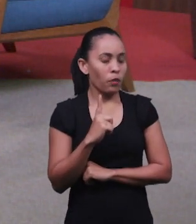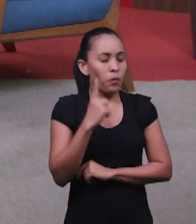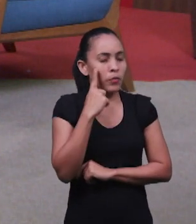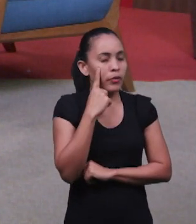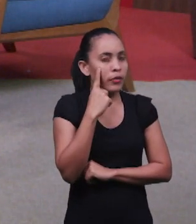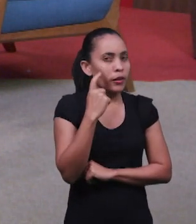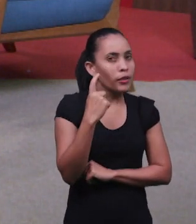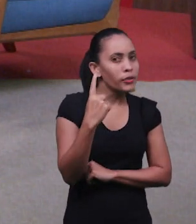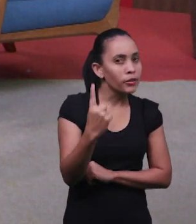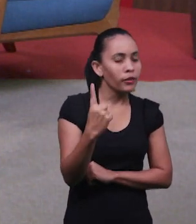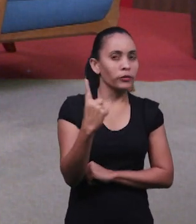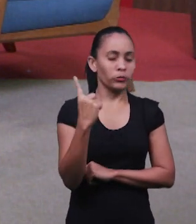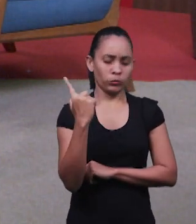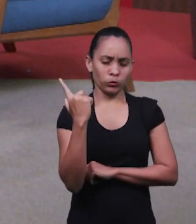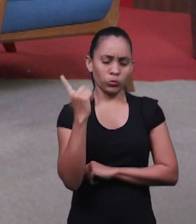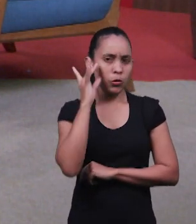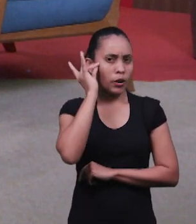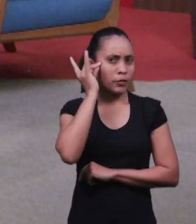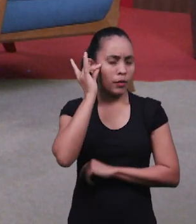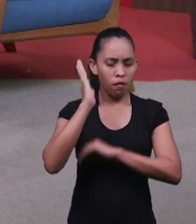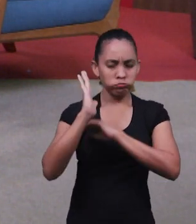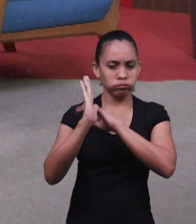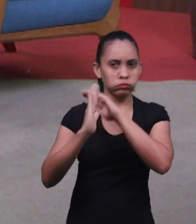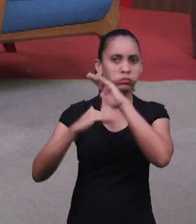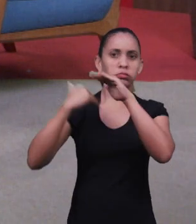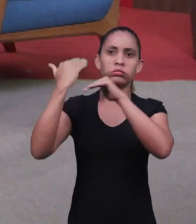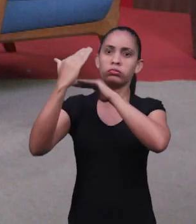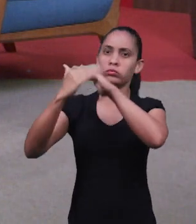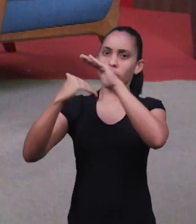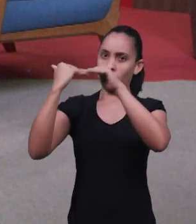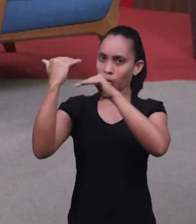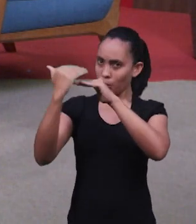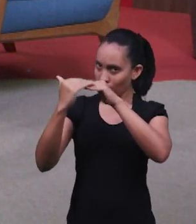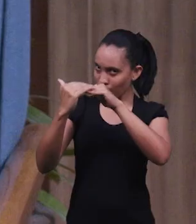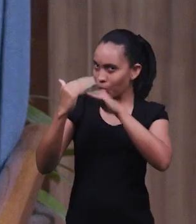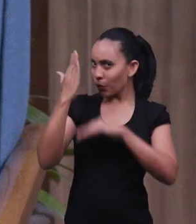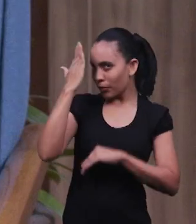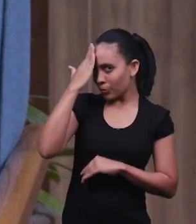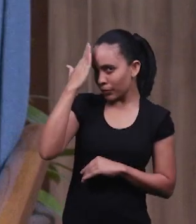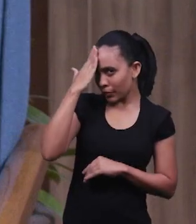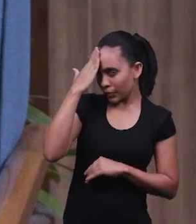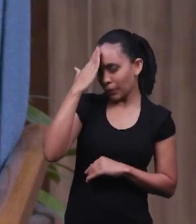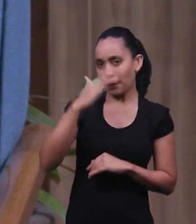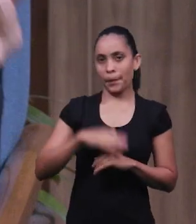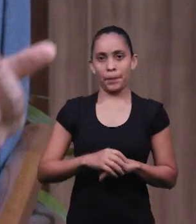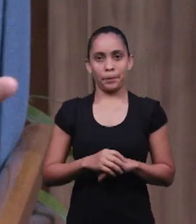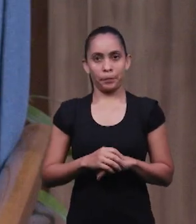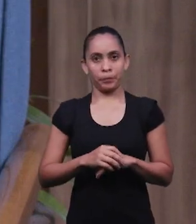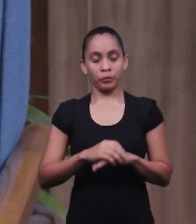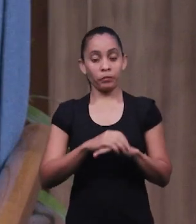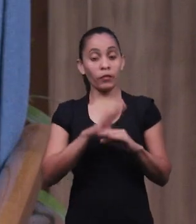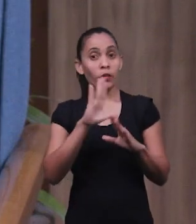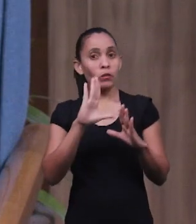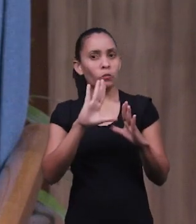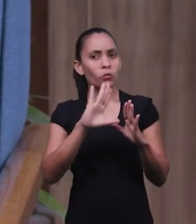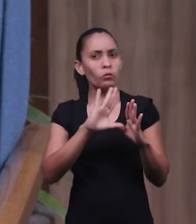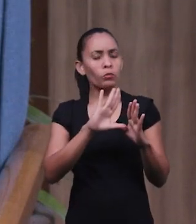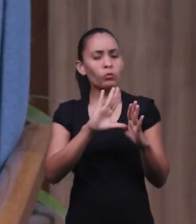de très intéressant, de croissance spirituelle, de perfectionnement.